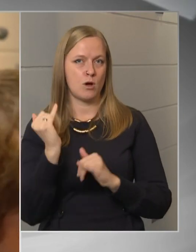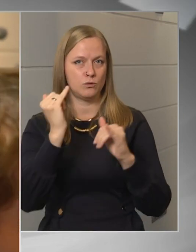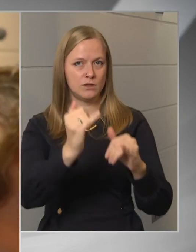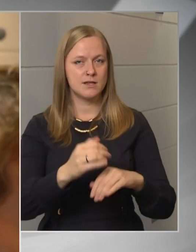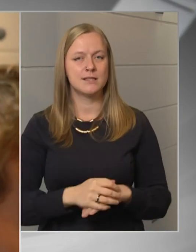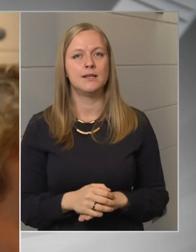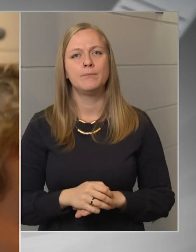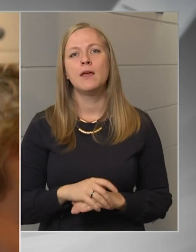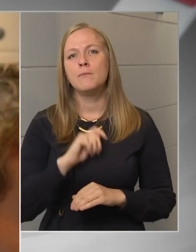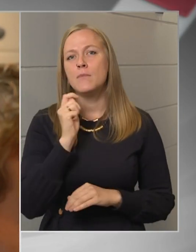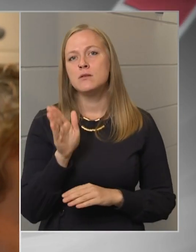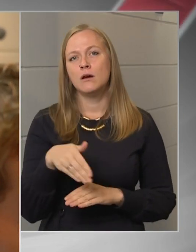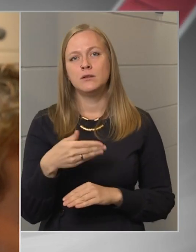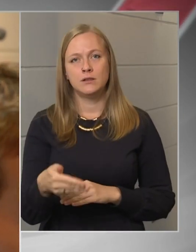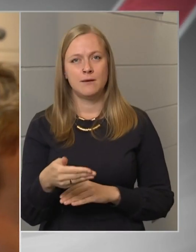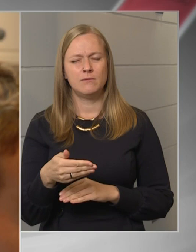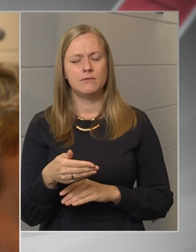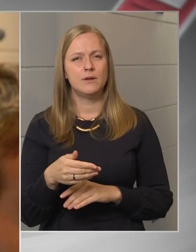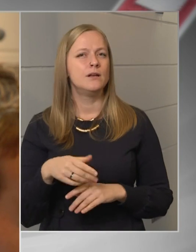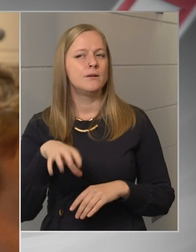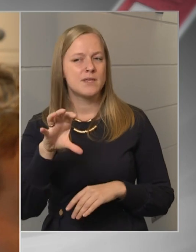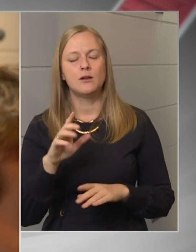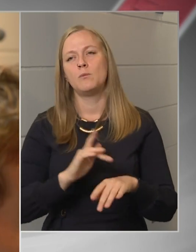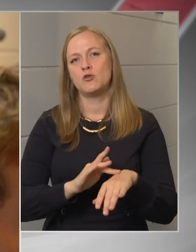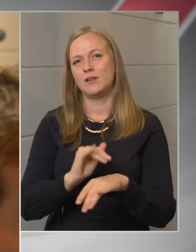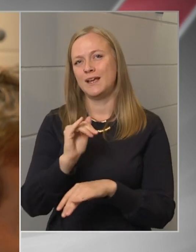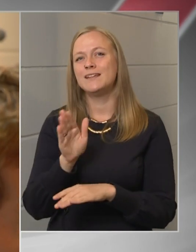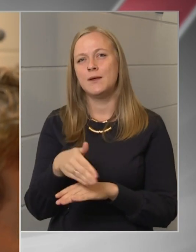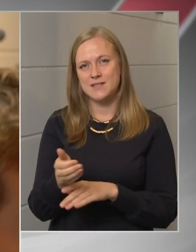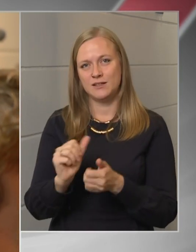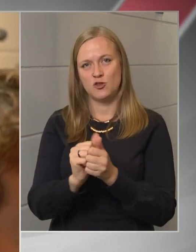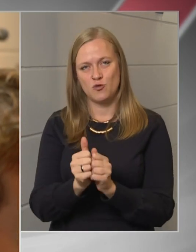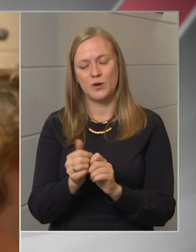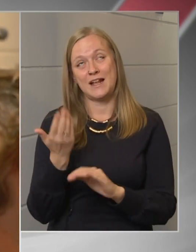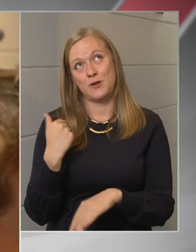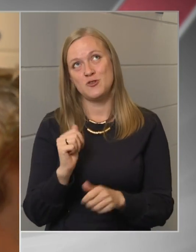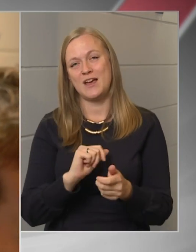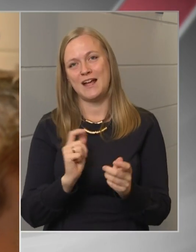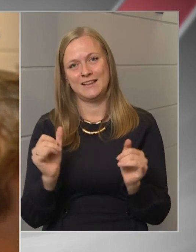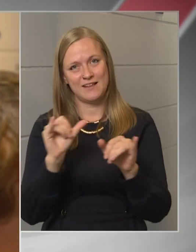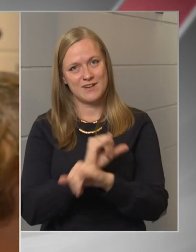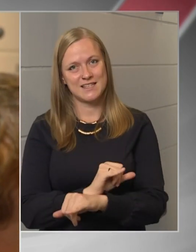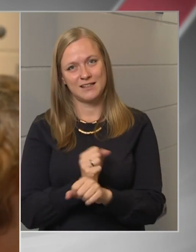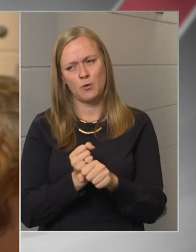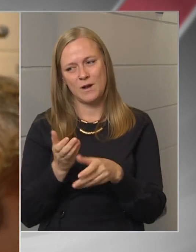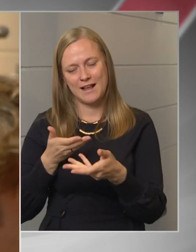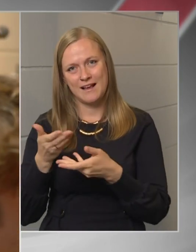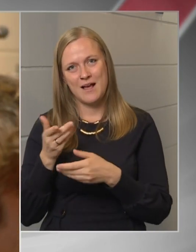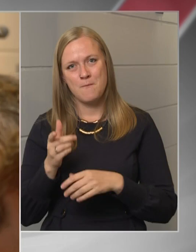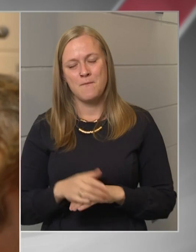Ezt onnan tudjuk, hogy kiposztoltak. Nemzeti sport. Nem, bocsánat, igen. Előbb is eltévesztettem, amikor a kollégemmal